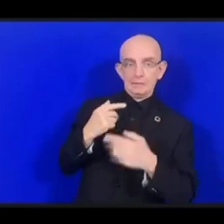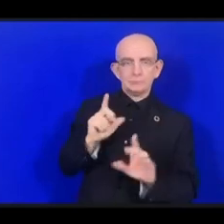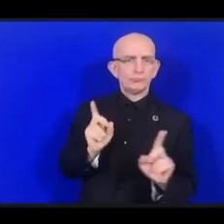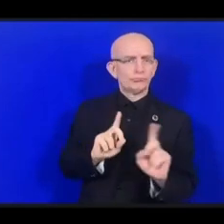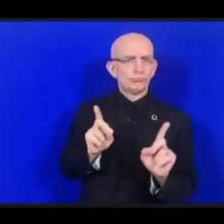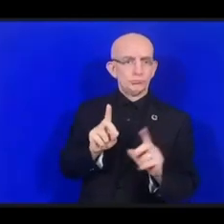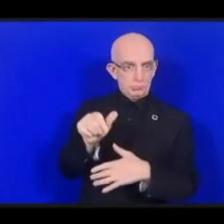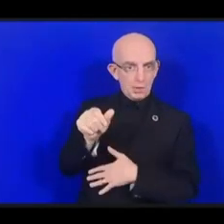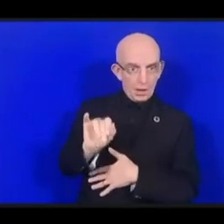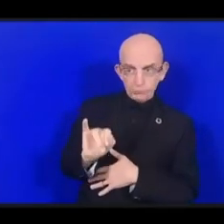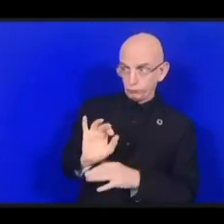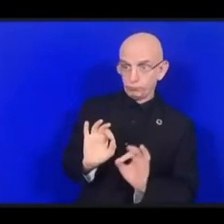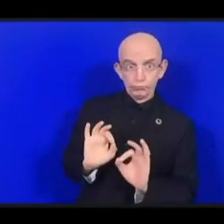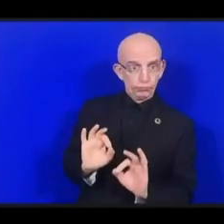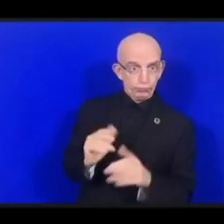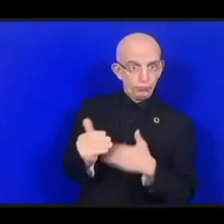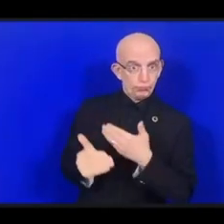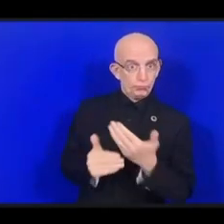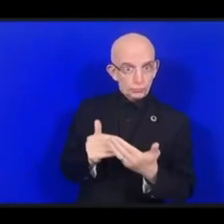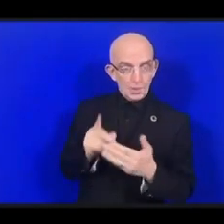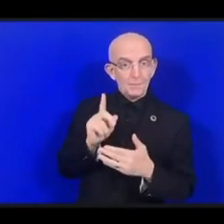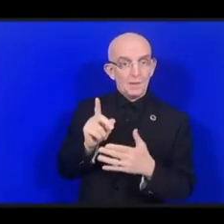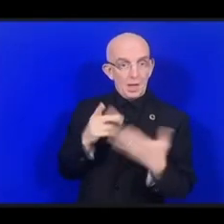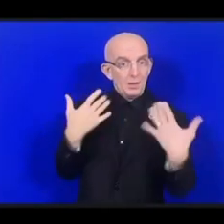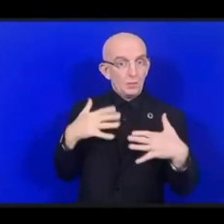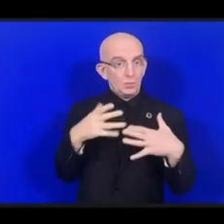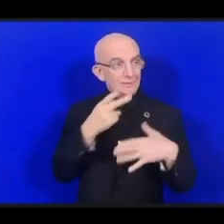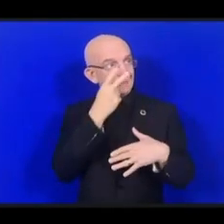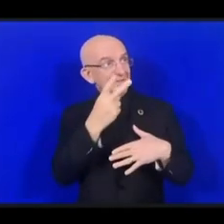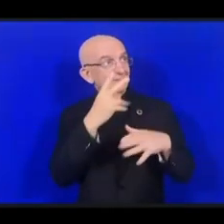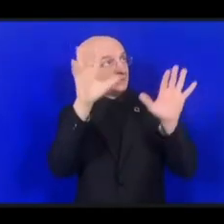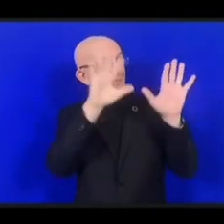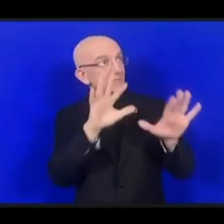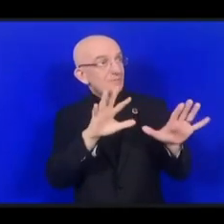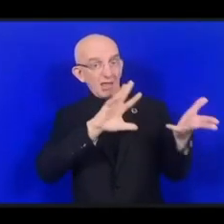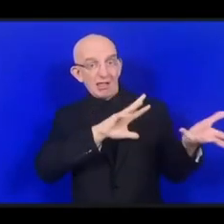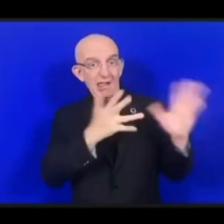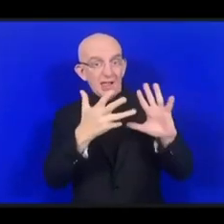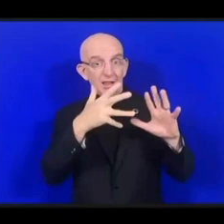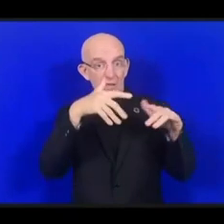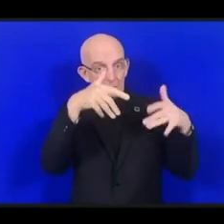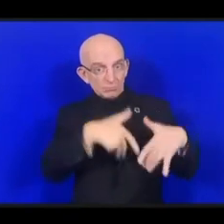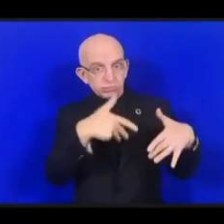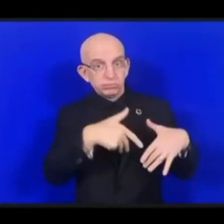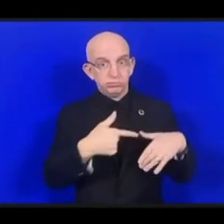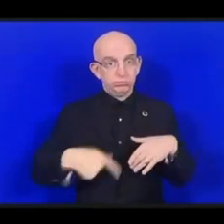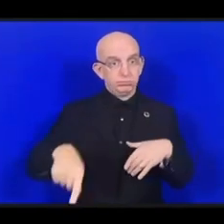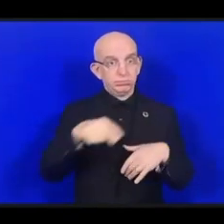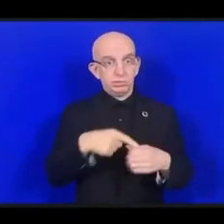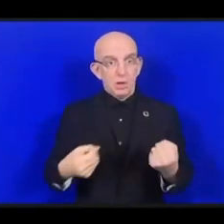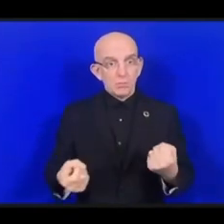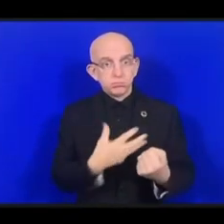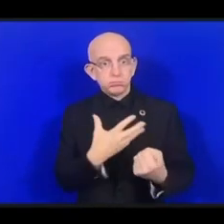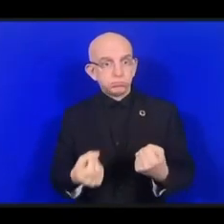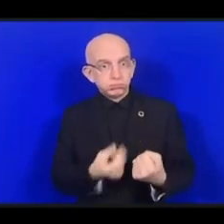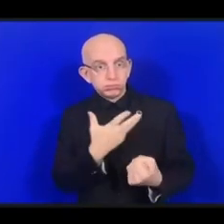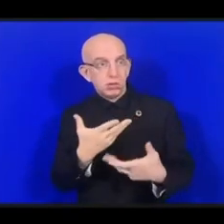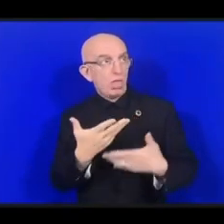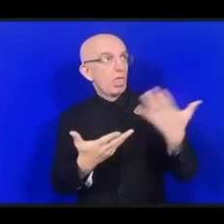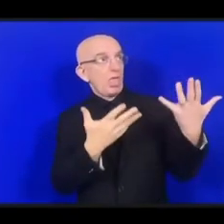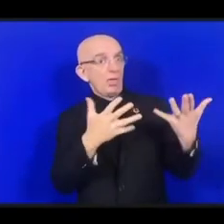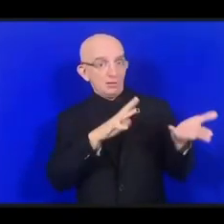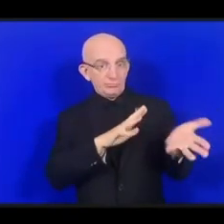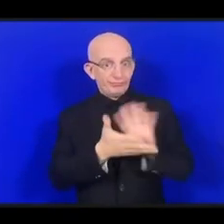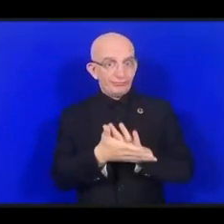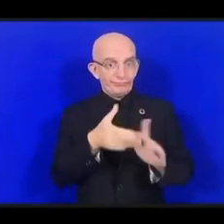رايي ان الذكاء الاصطناعي ليس تهديد وجودي لنا فان